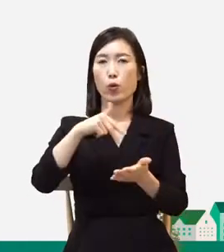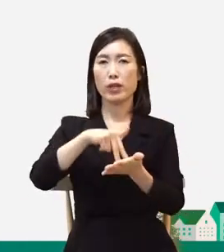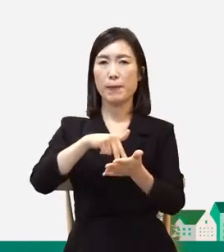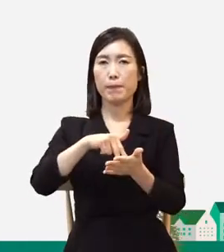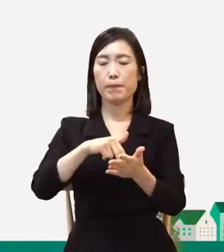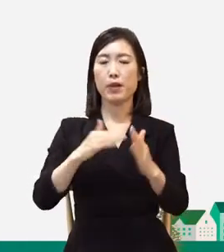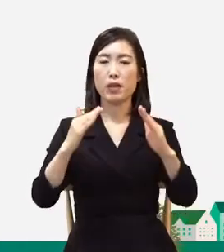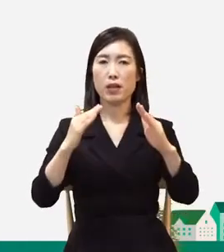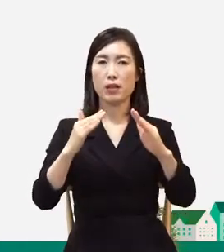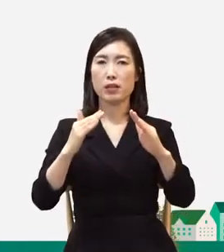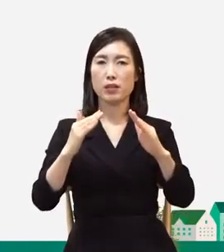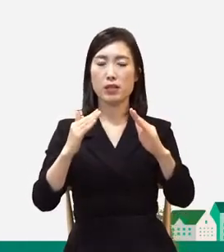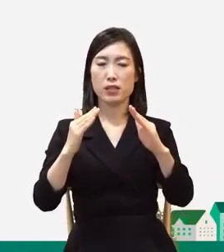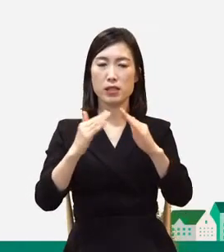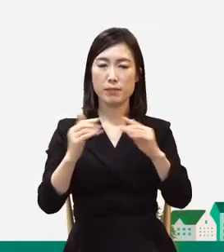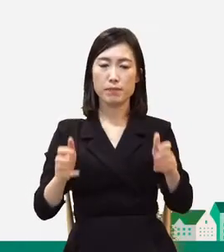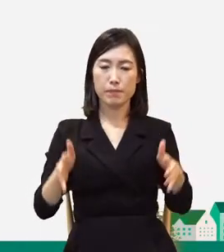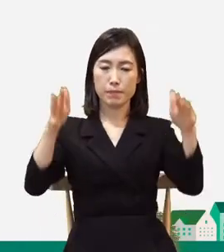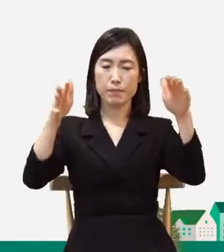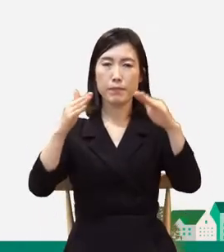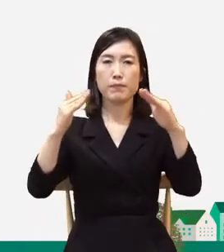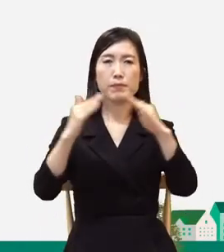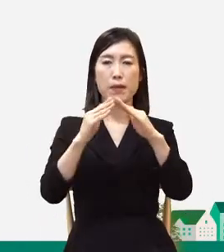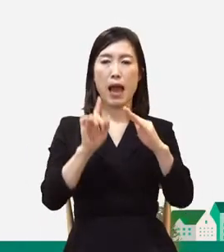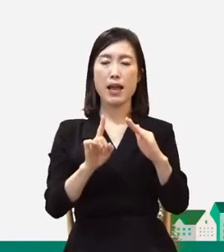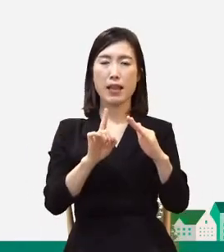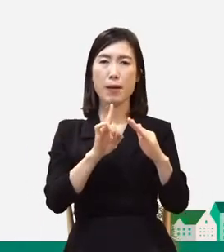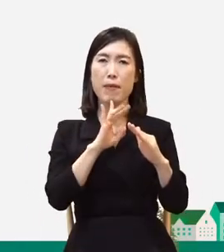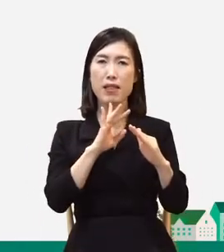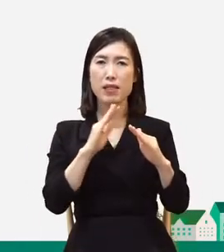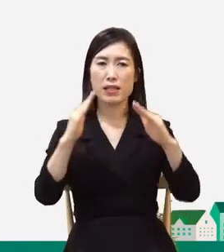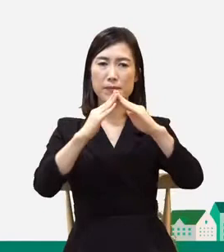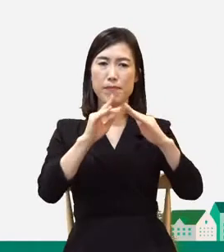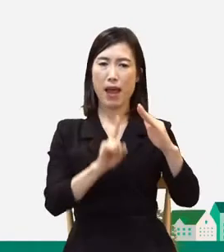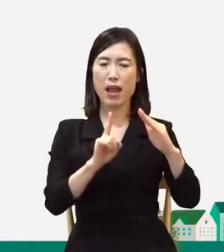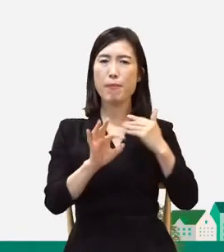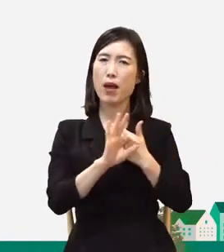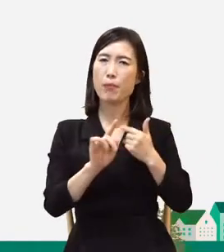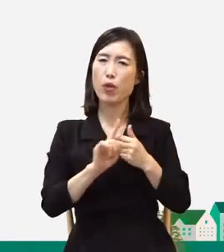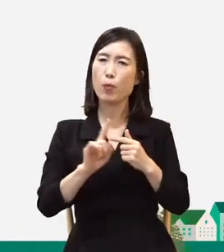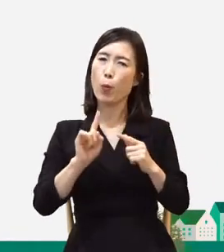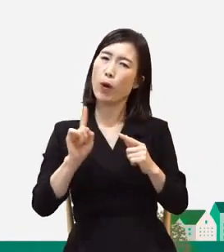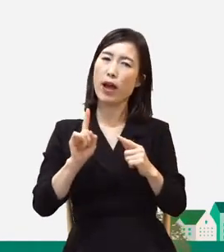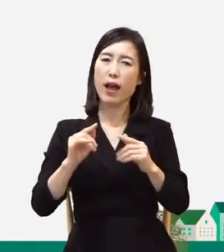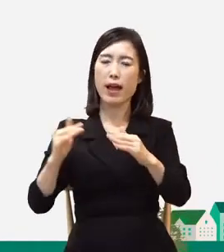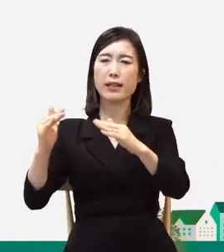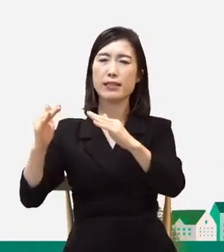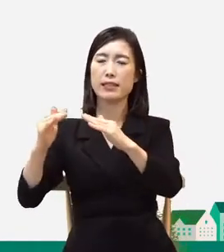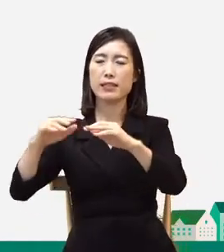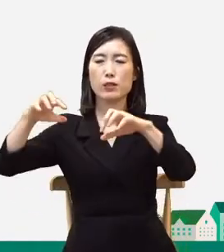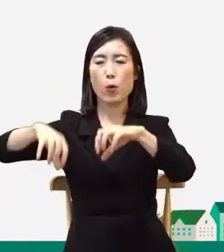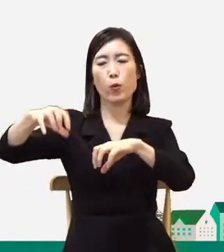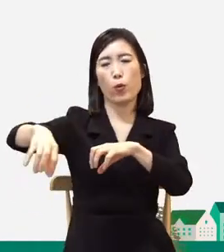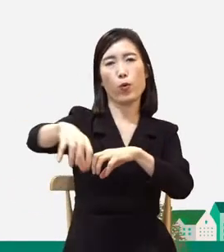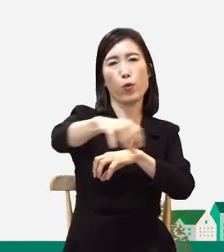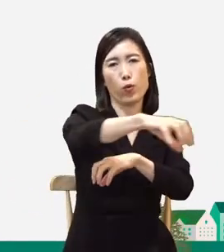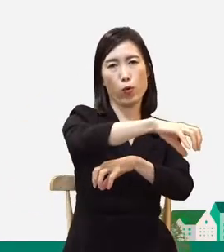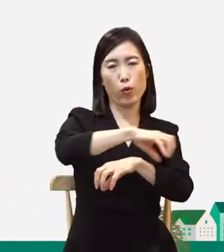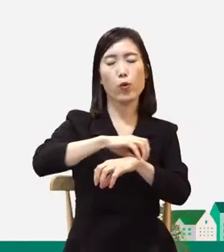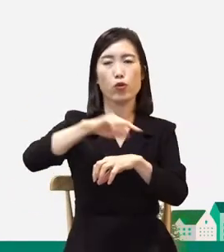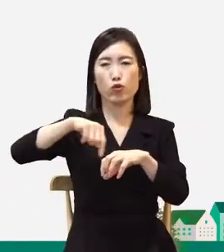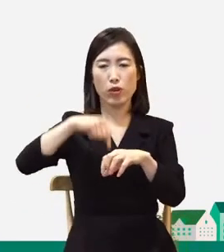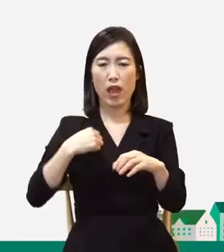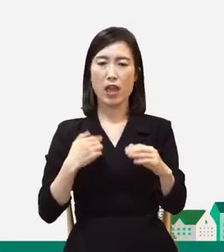어떤 주택 하나로만 있다 보면 이게 지역사회에서 주로 그 당사자와